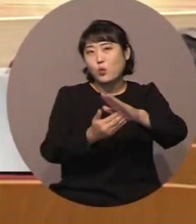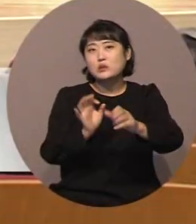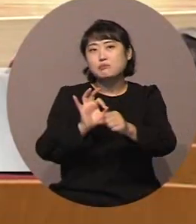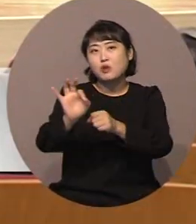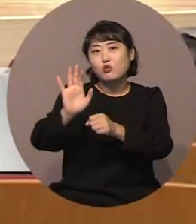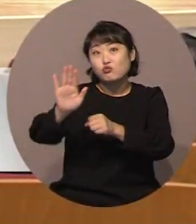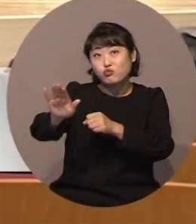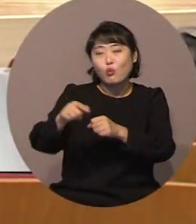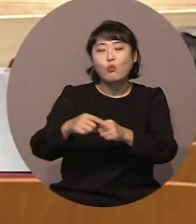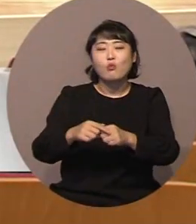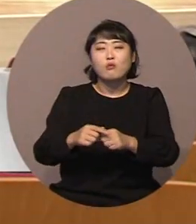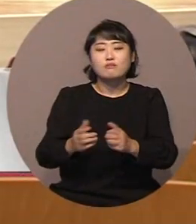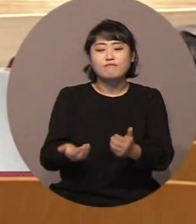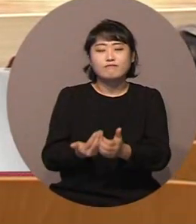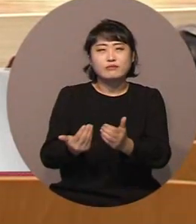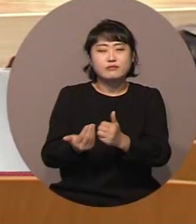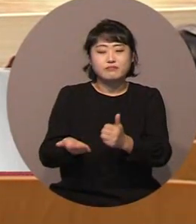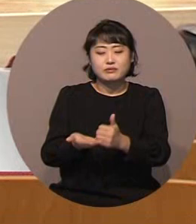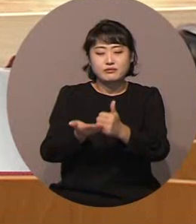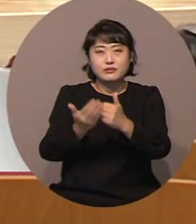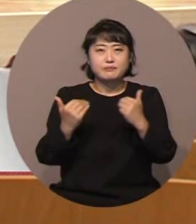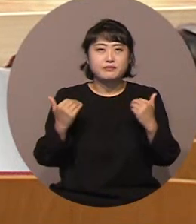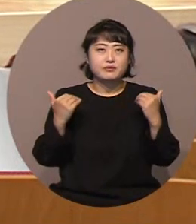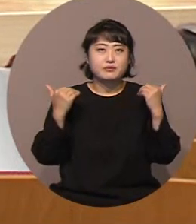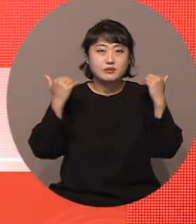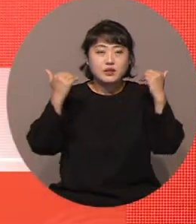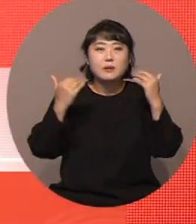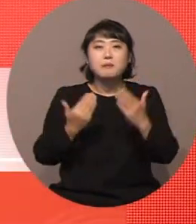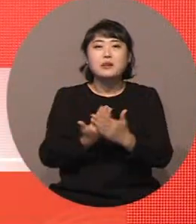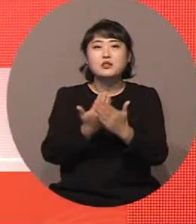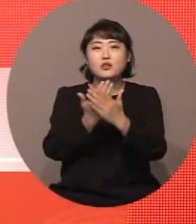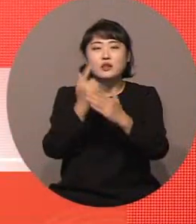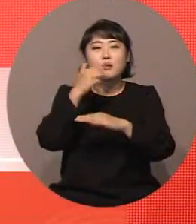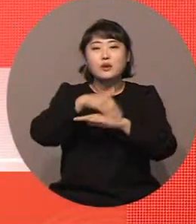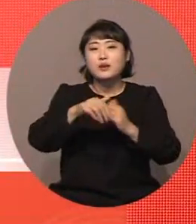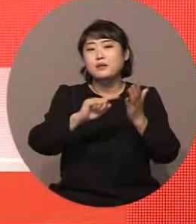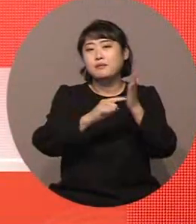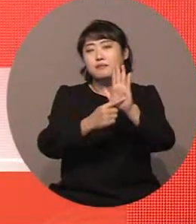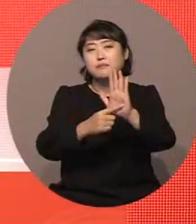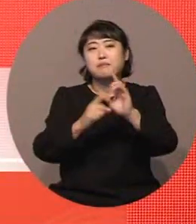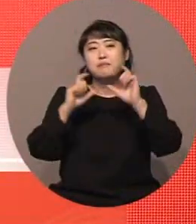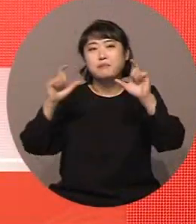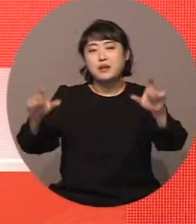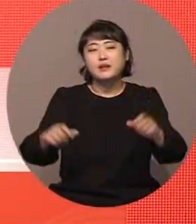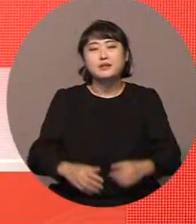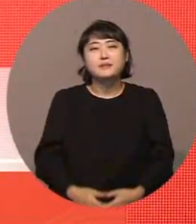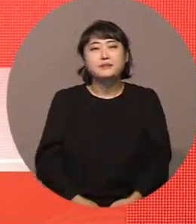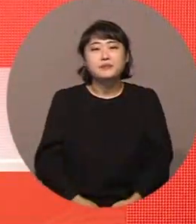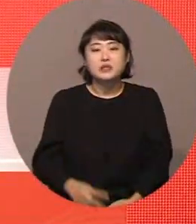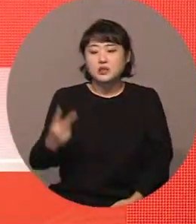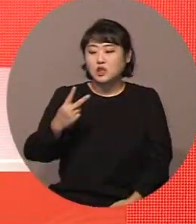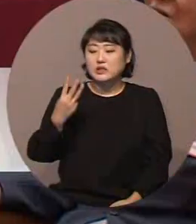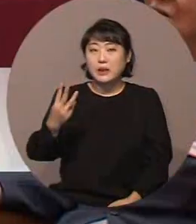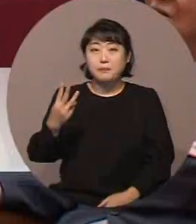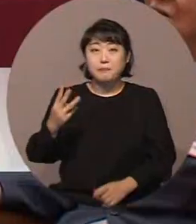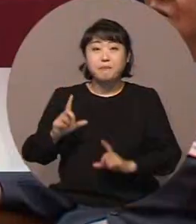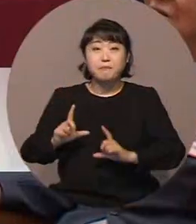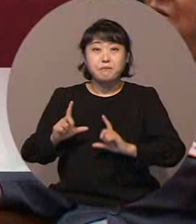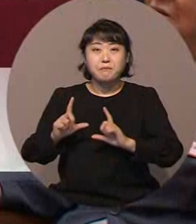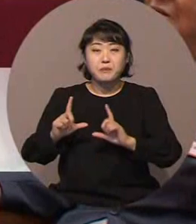창출하는 대학으로 성장하겠다는 발전 계획을 선포했습니다 지난 3년